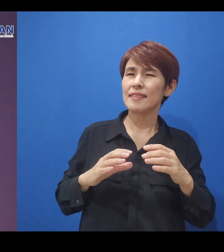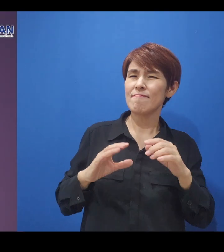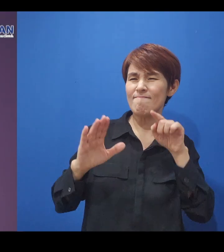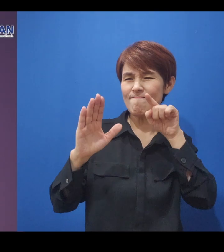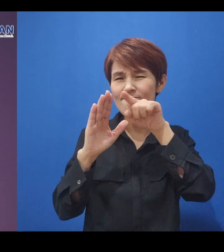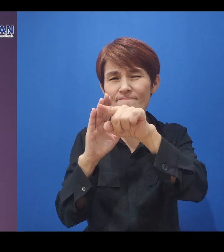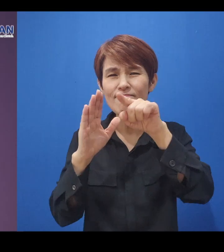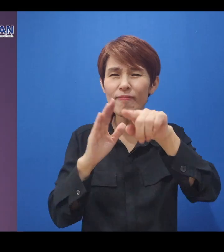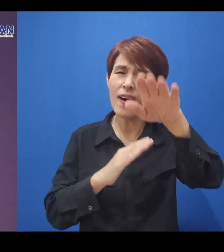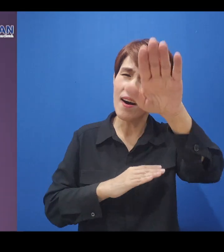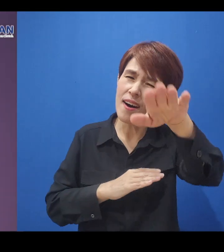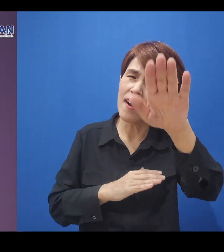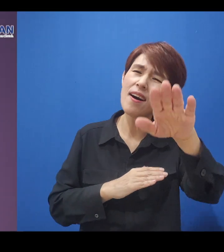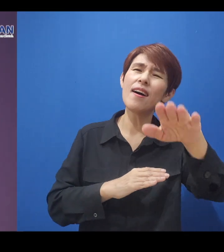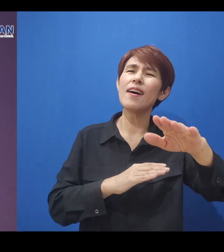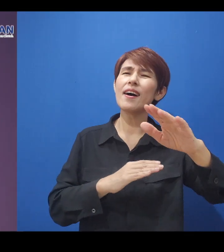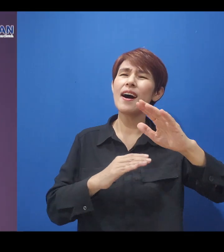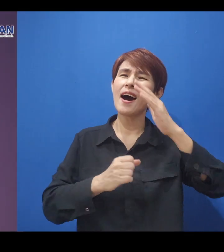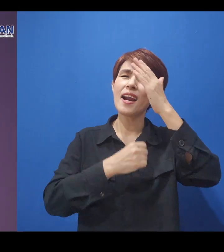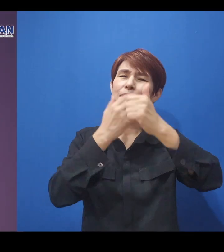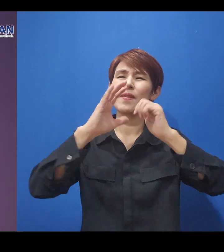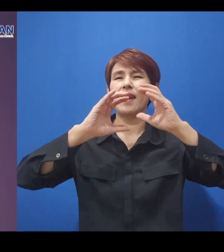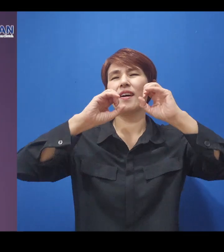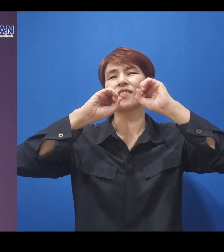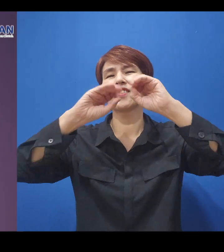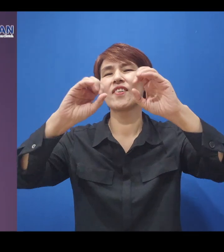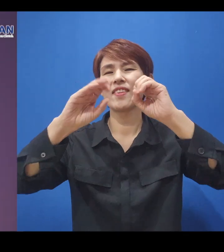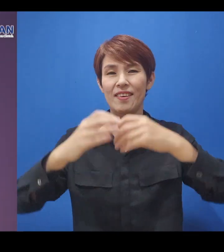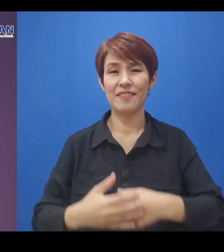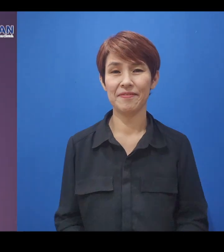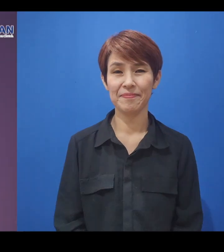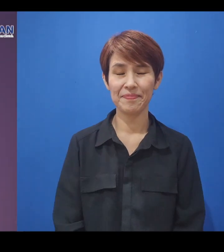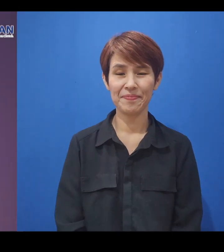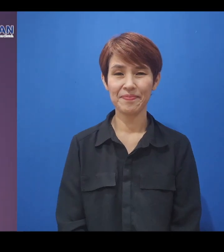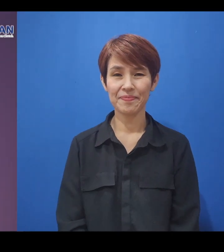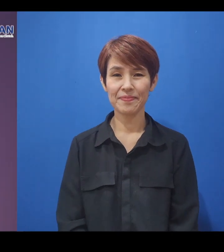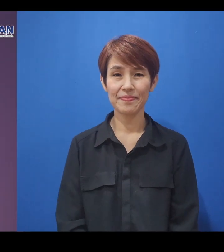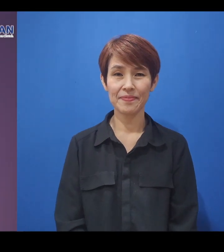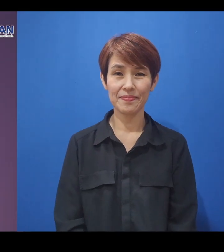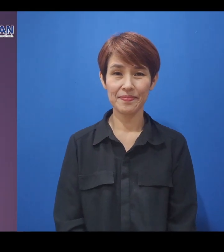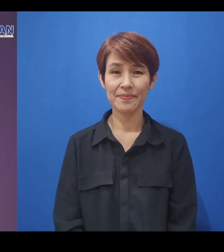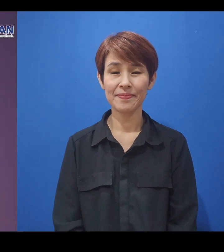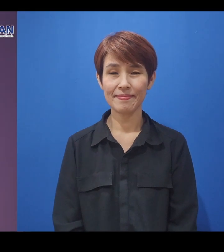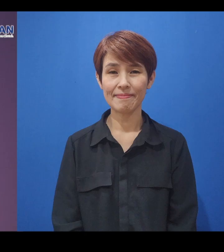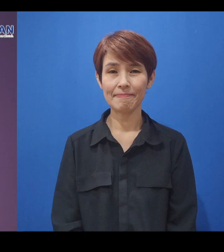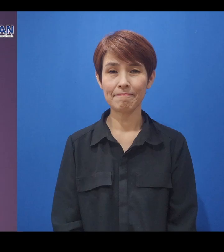뛰쳐나가서 대한민국을 외치듯이 외치는 거 아니에요?